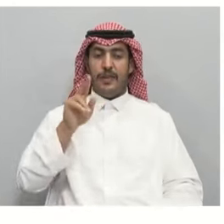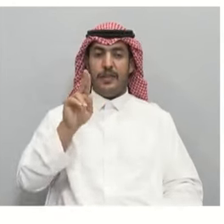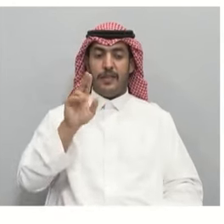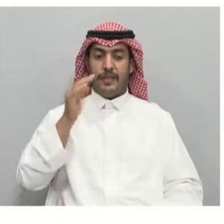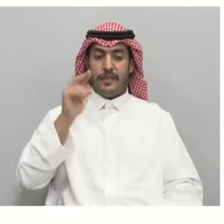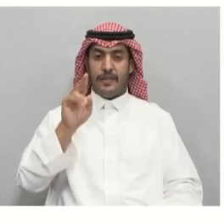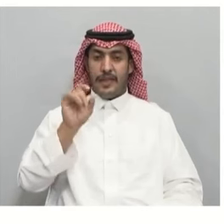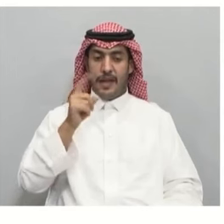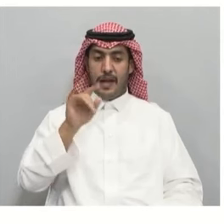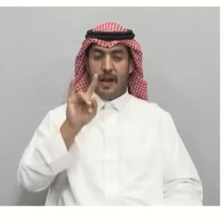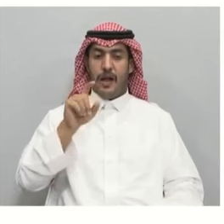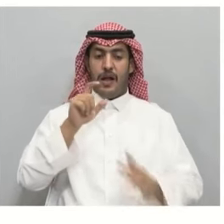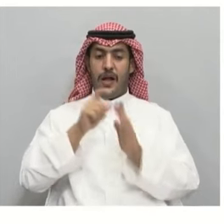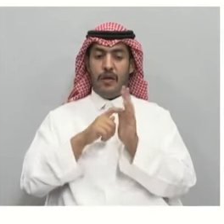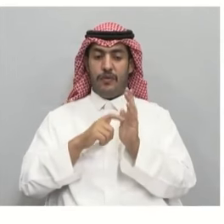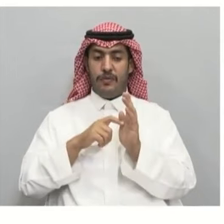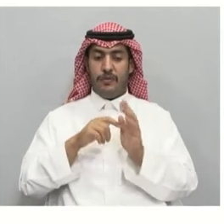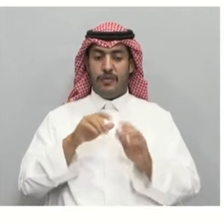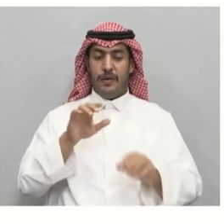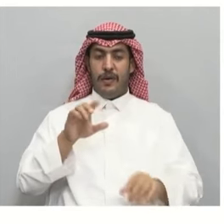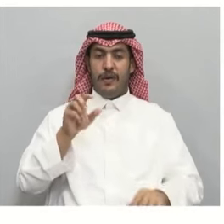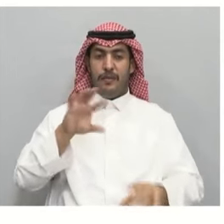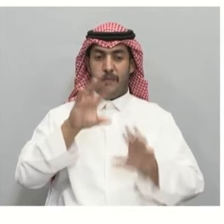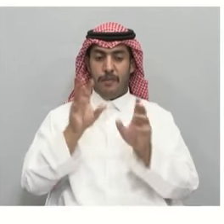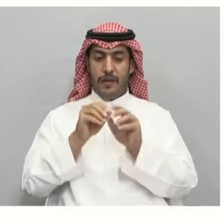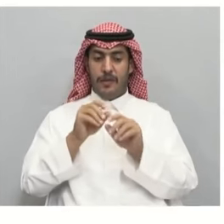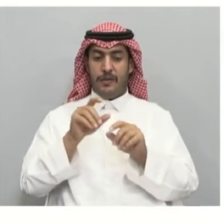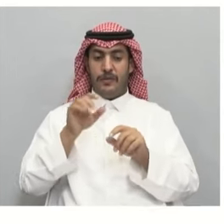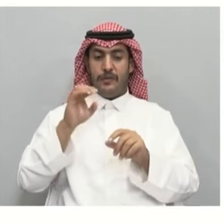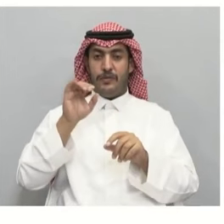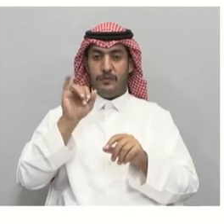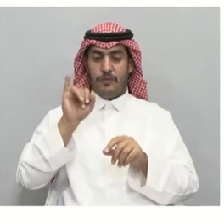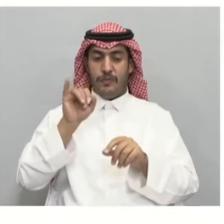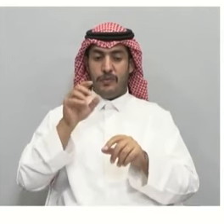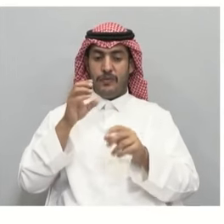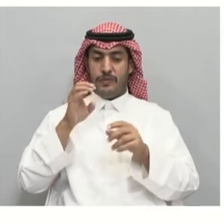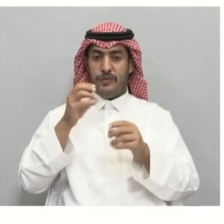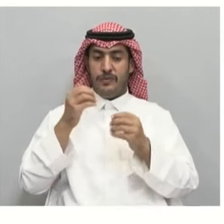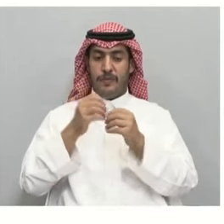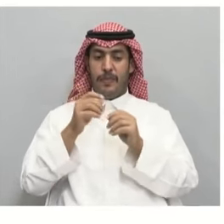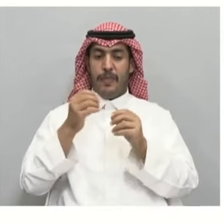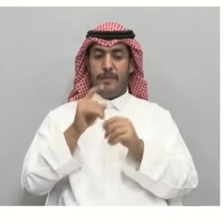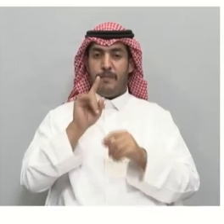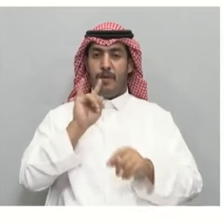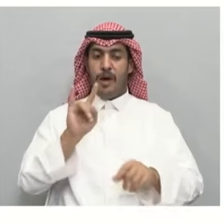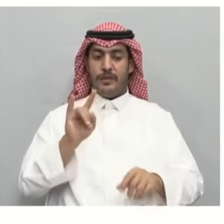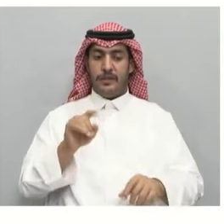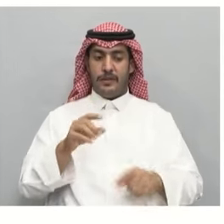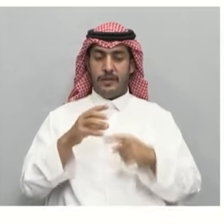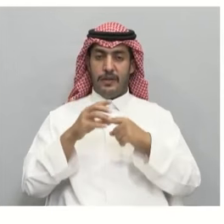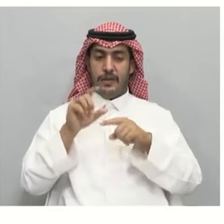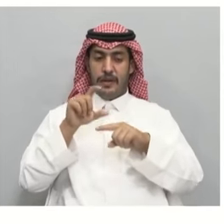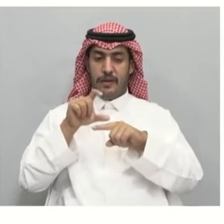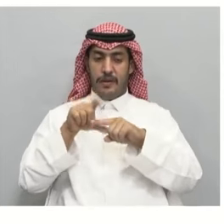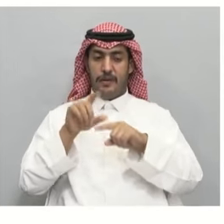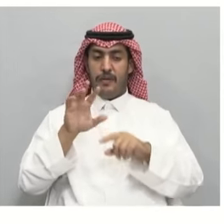امبير وهذا القانون القانون انه المقاومه تساوي الجهد تقسيم التيار ف 110 تقسيم 10